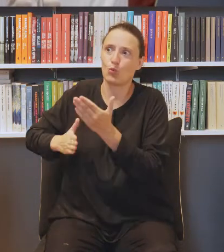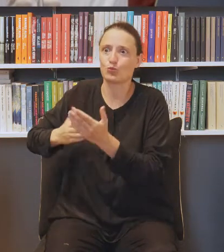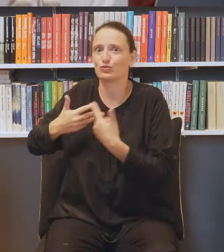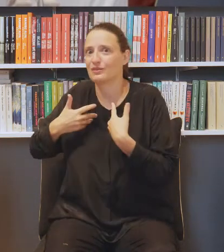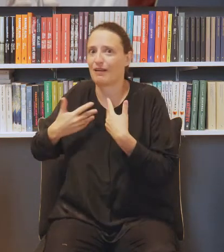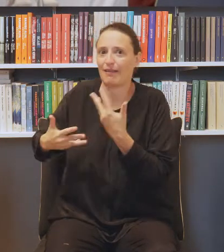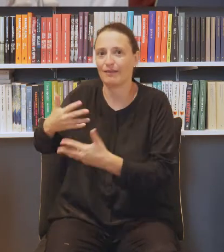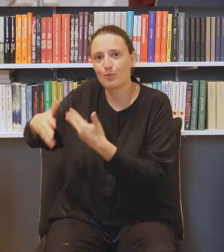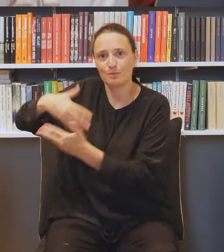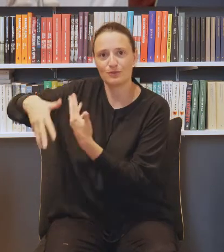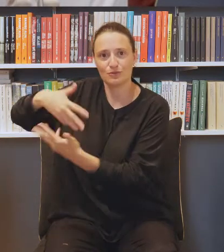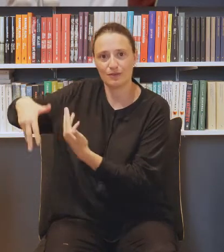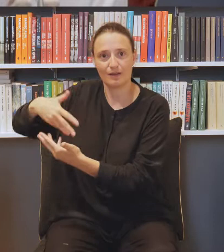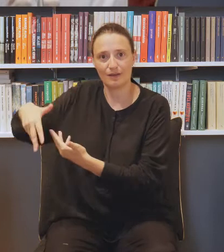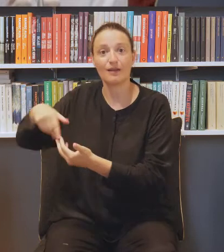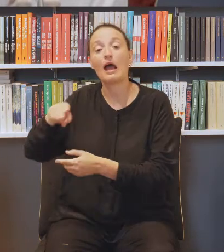Marianna jest